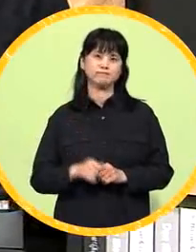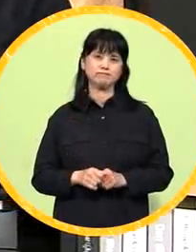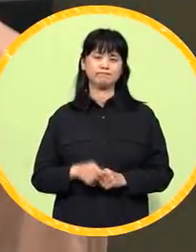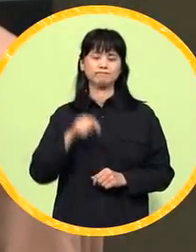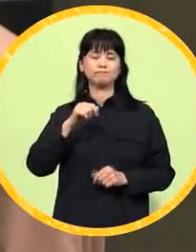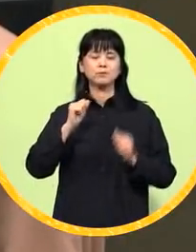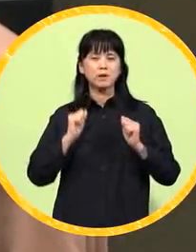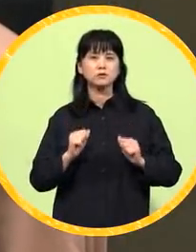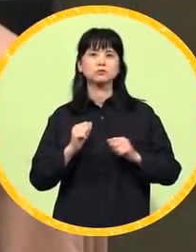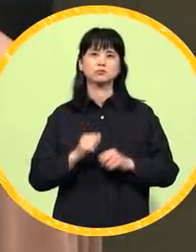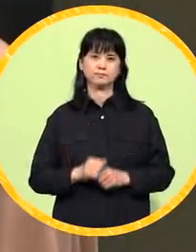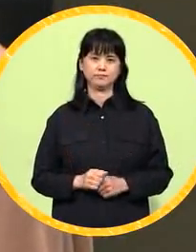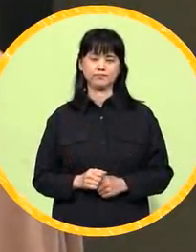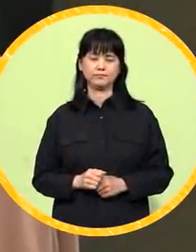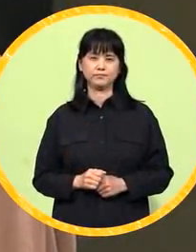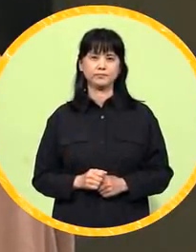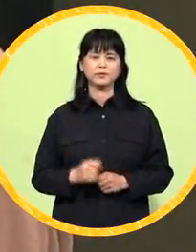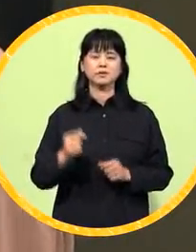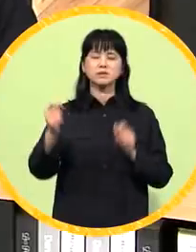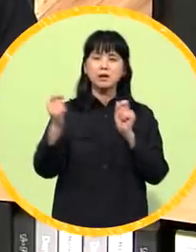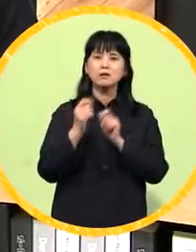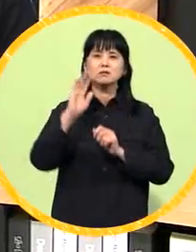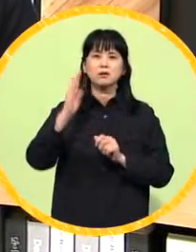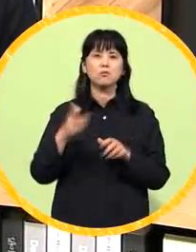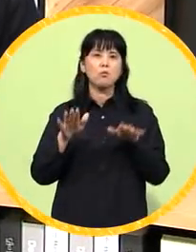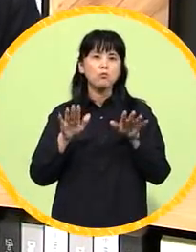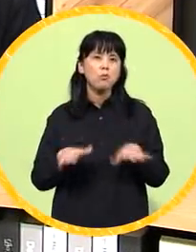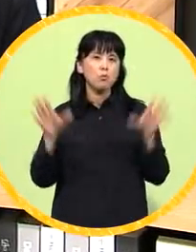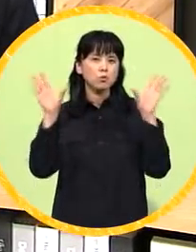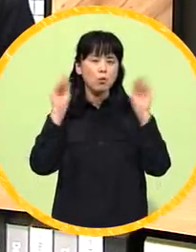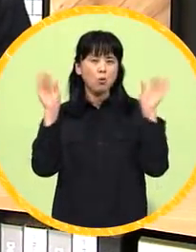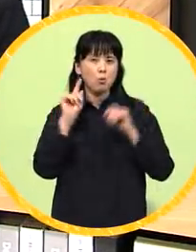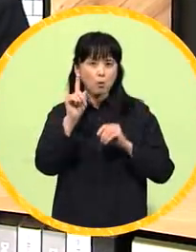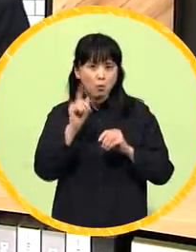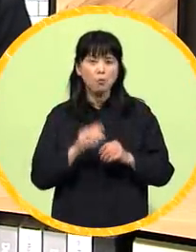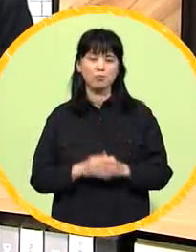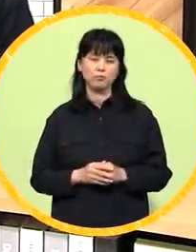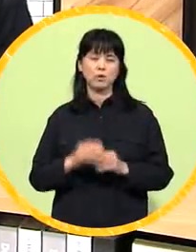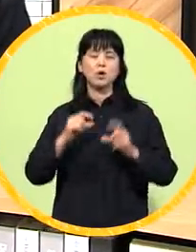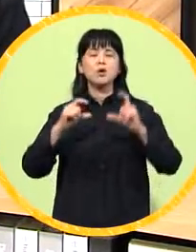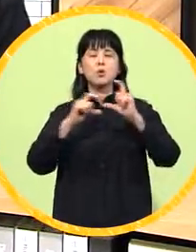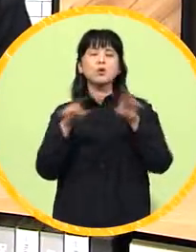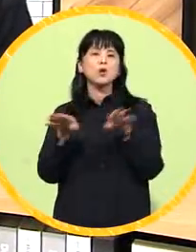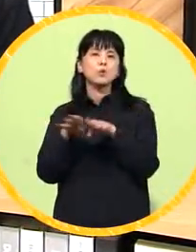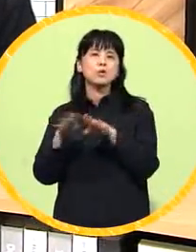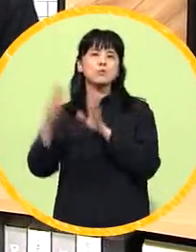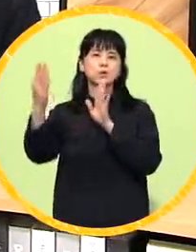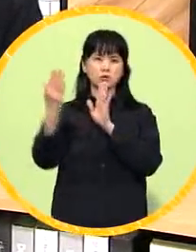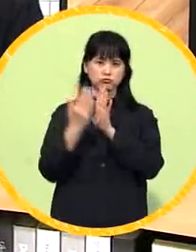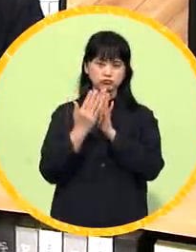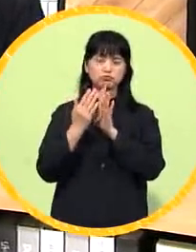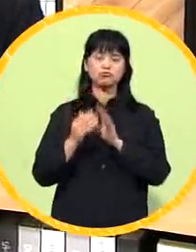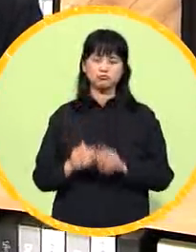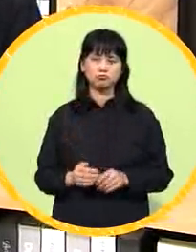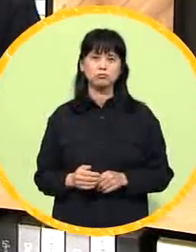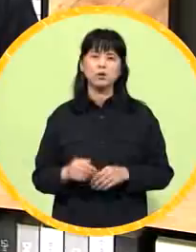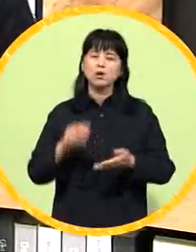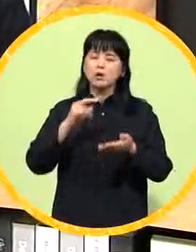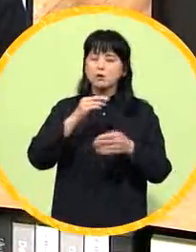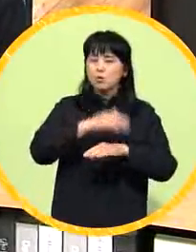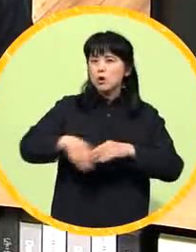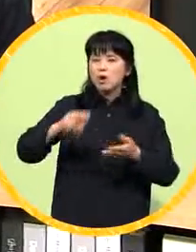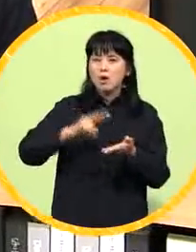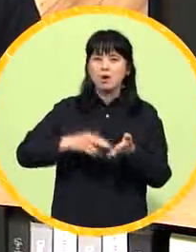ですうーんんですけどうわーっどんな情報ですかゴール軍命近くなってきましてまだね何も